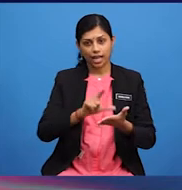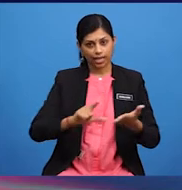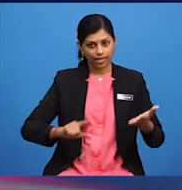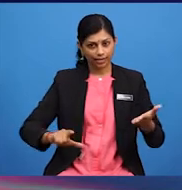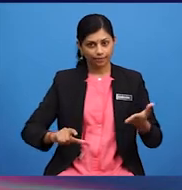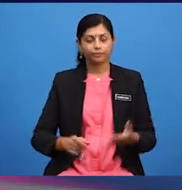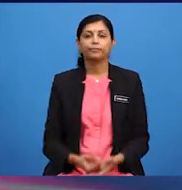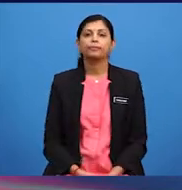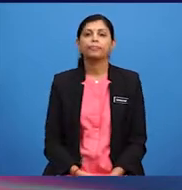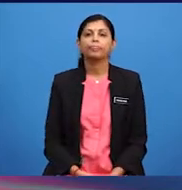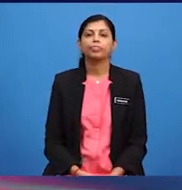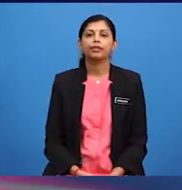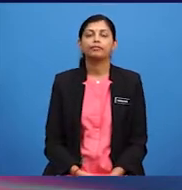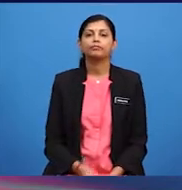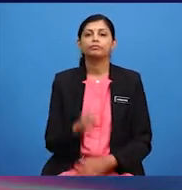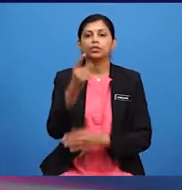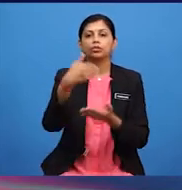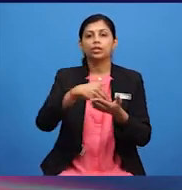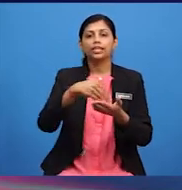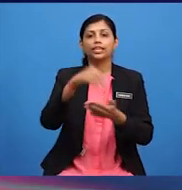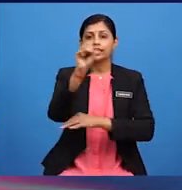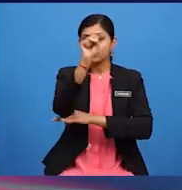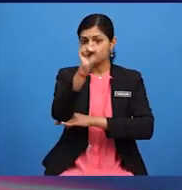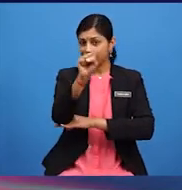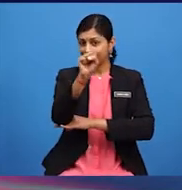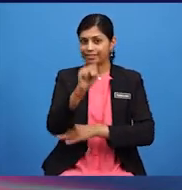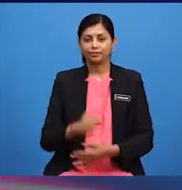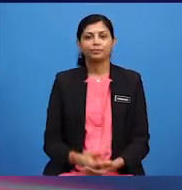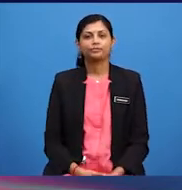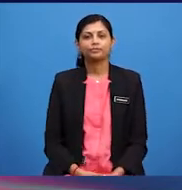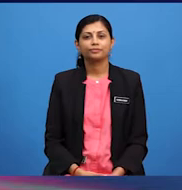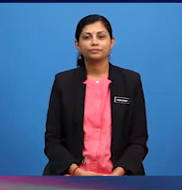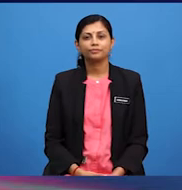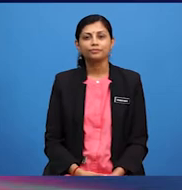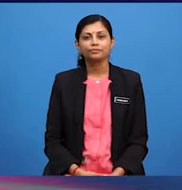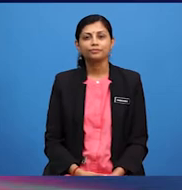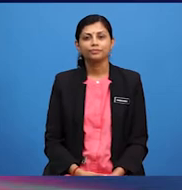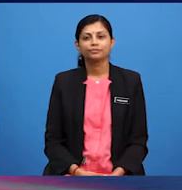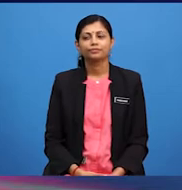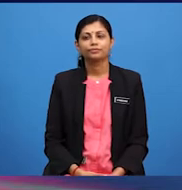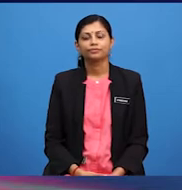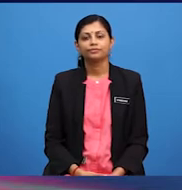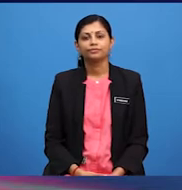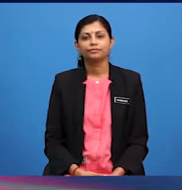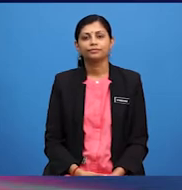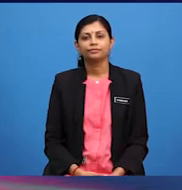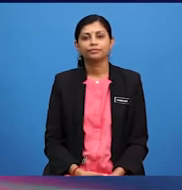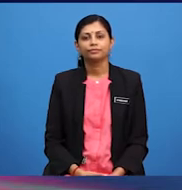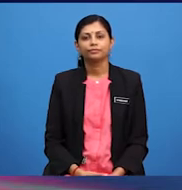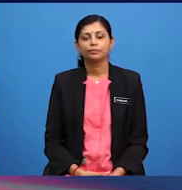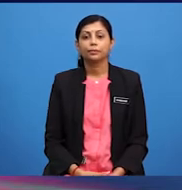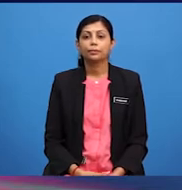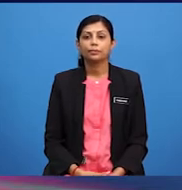teruskan dengan satu lagi soalan uji minda. Soalan yang terakhir,